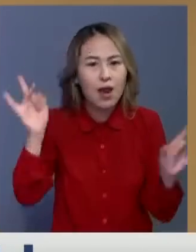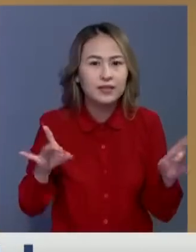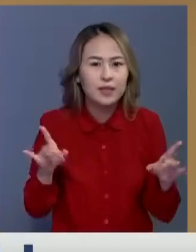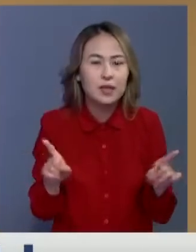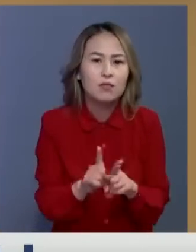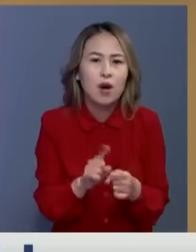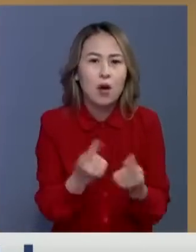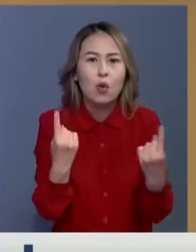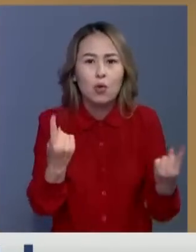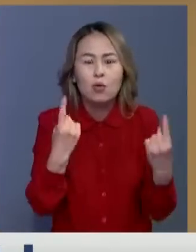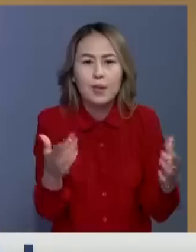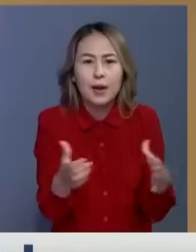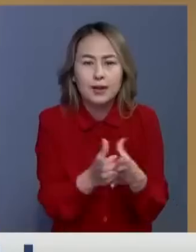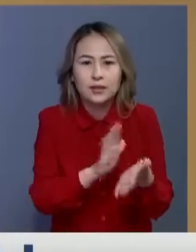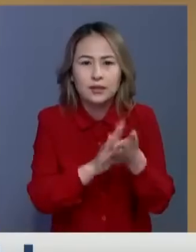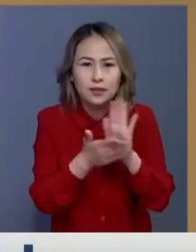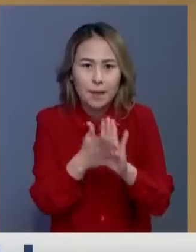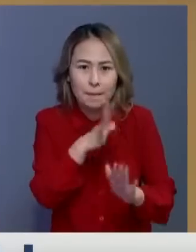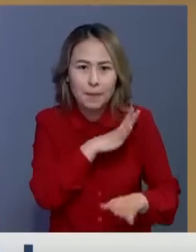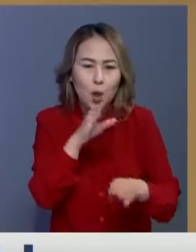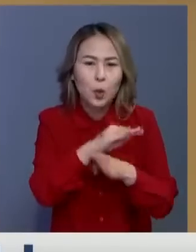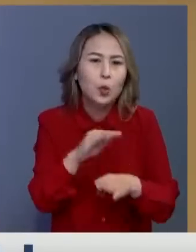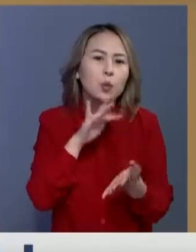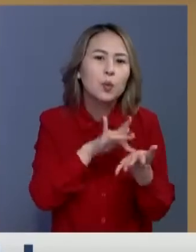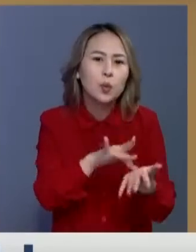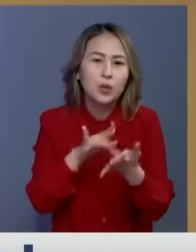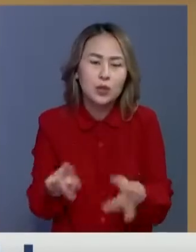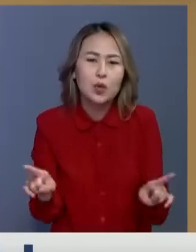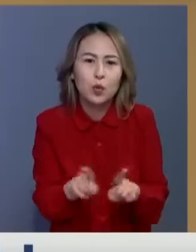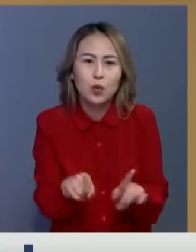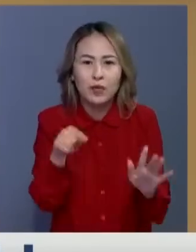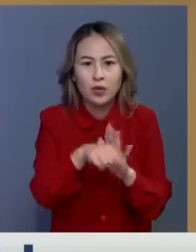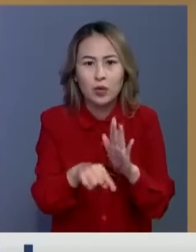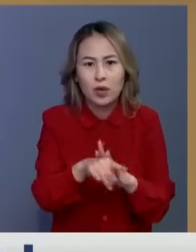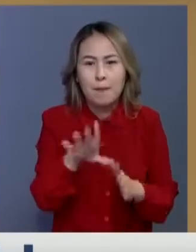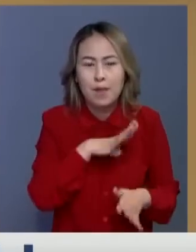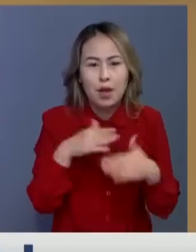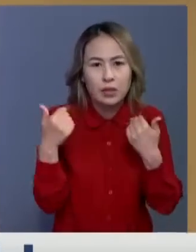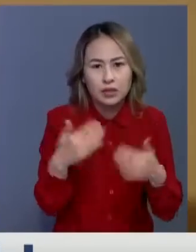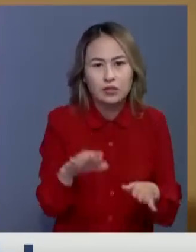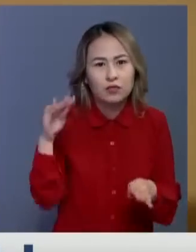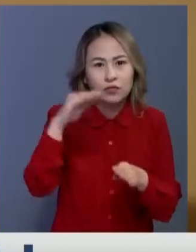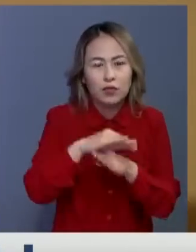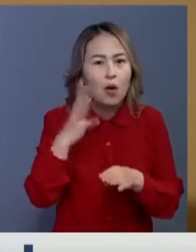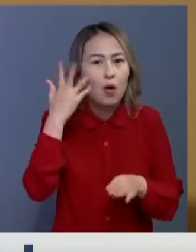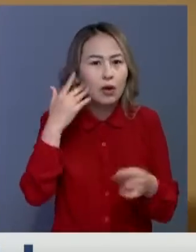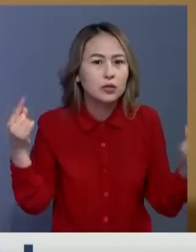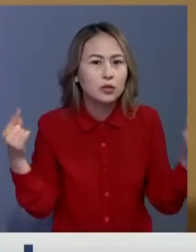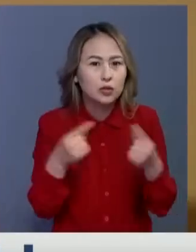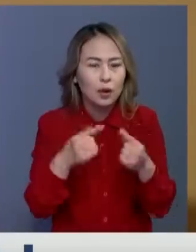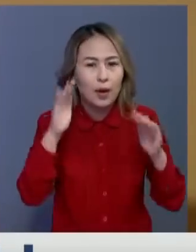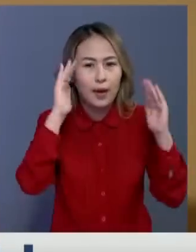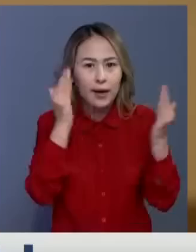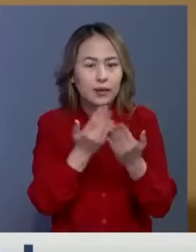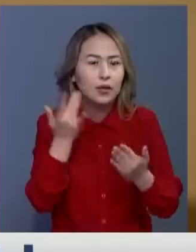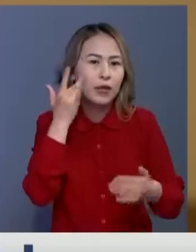ірі келісім шарттар жасалған еді. Одан бөлік туристер есебінен де өнімдеріміз жақсы өтетін. Қазір болжам жасау қиын. Карантиннен